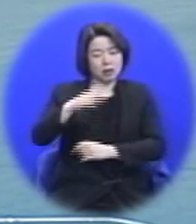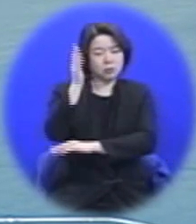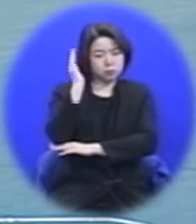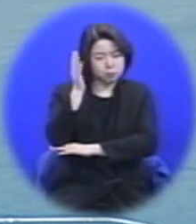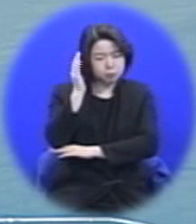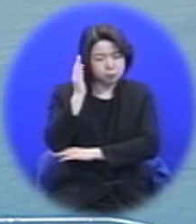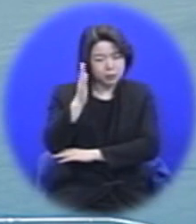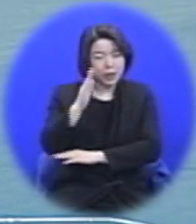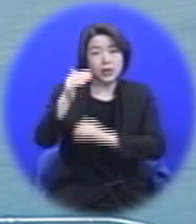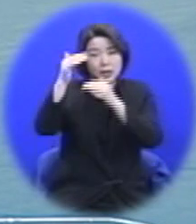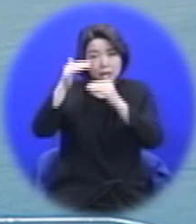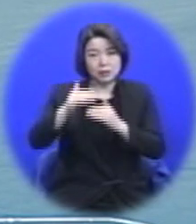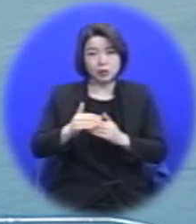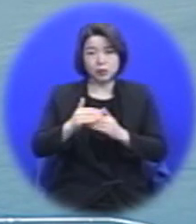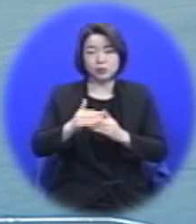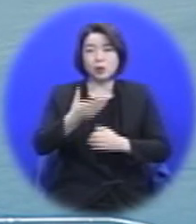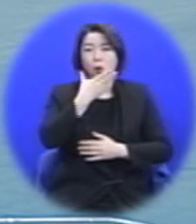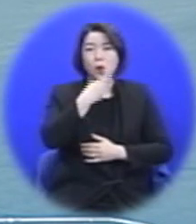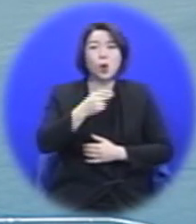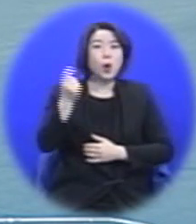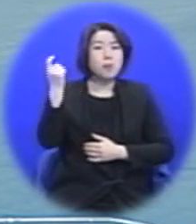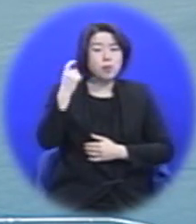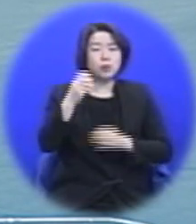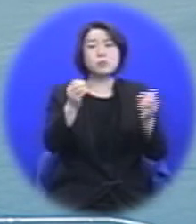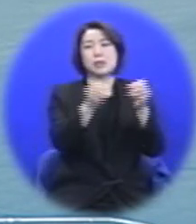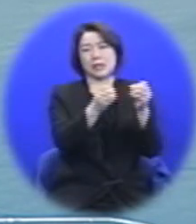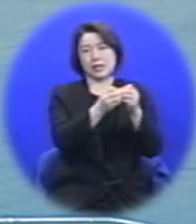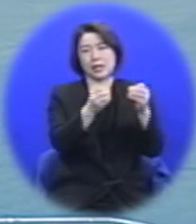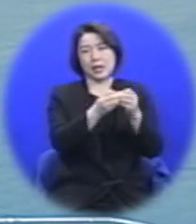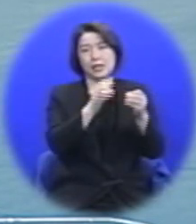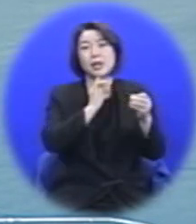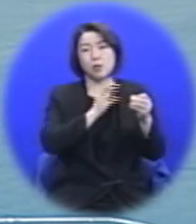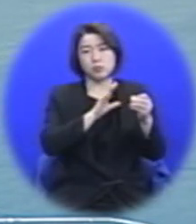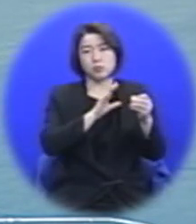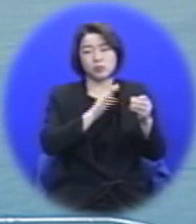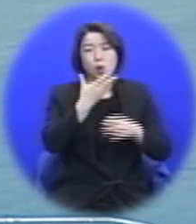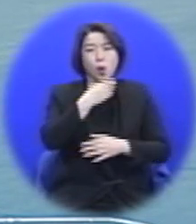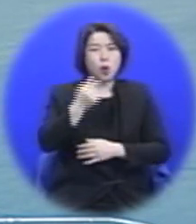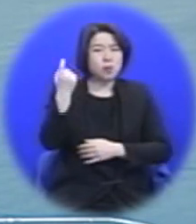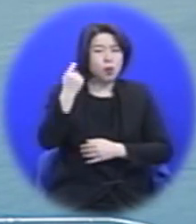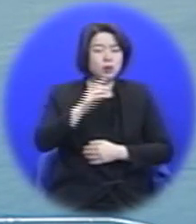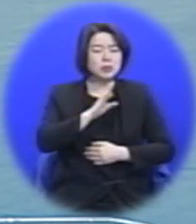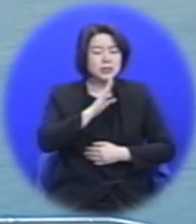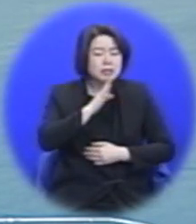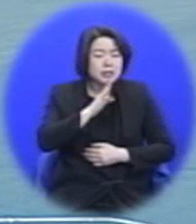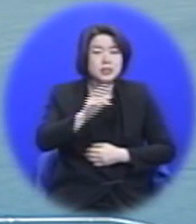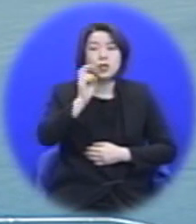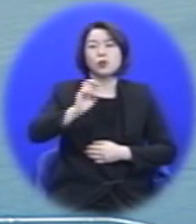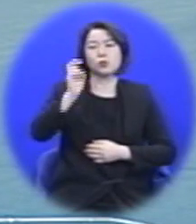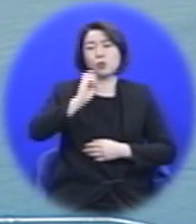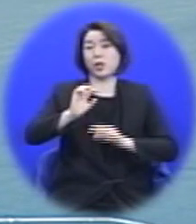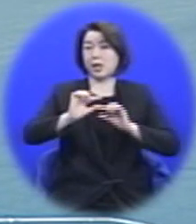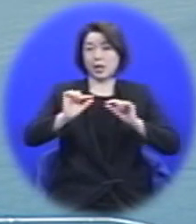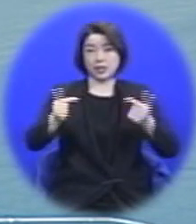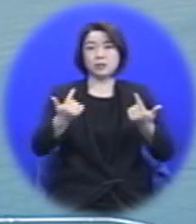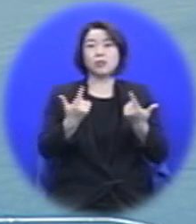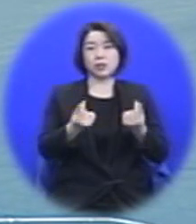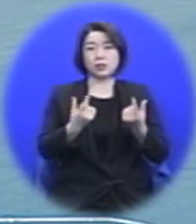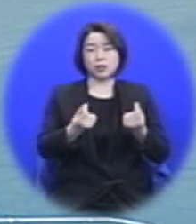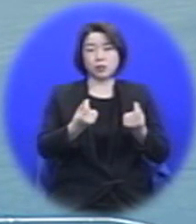강의했던 내용들은 복음의 가사였을 뿐이지 복음의 진정한 노래가 아니었다고